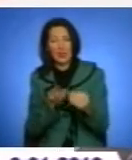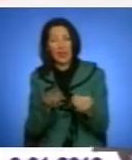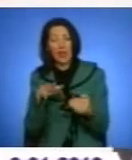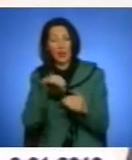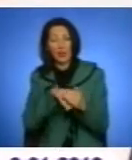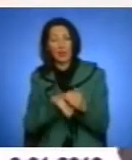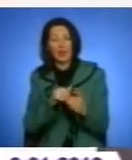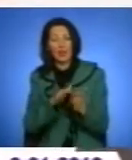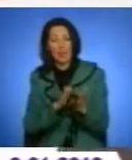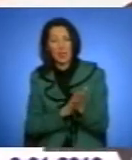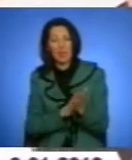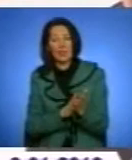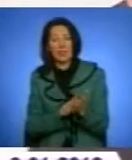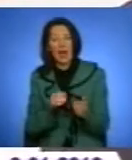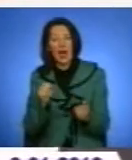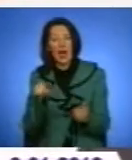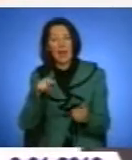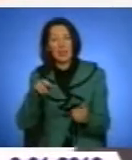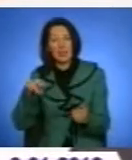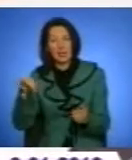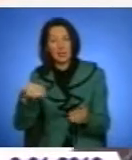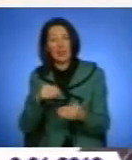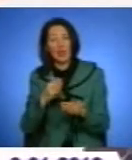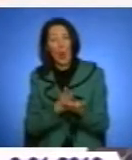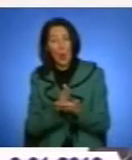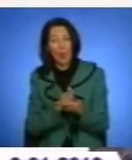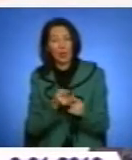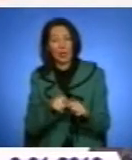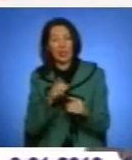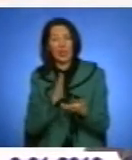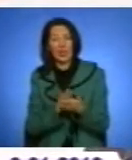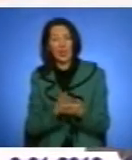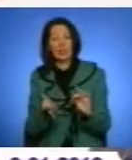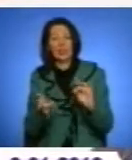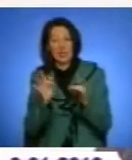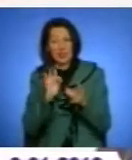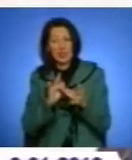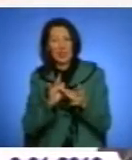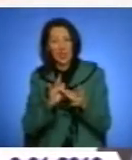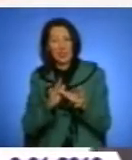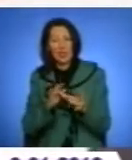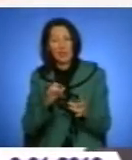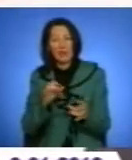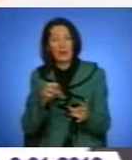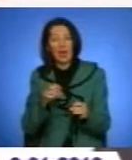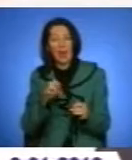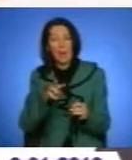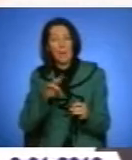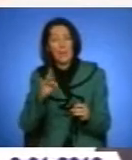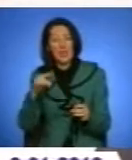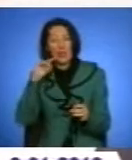реєстр адміністративних послуг, які відповідно розміщені на сайті Мінекономрозвитку України.